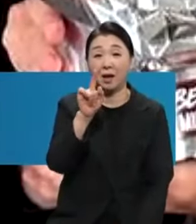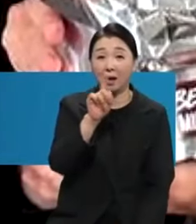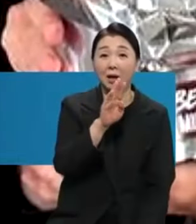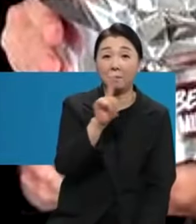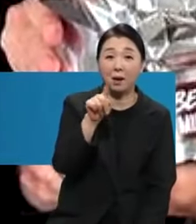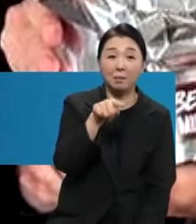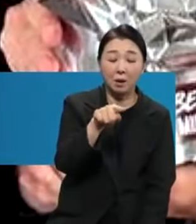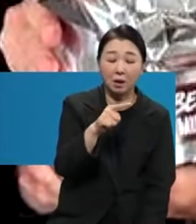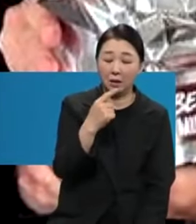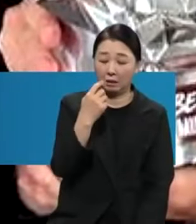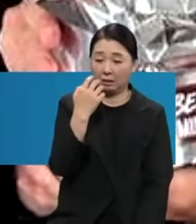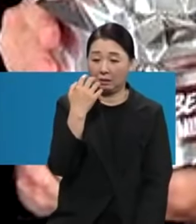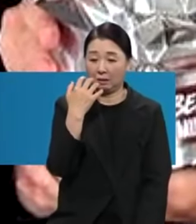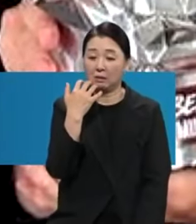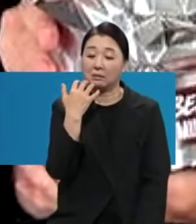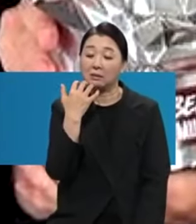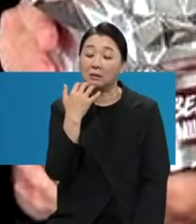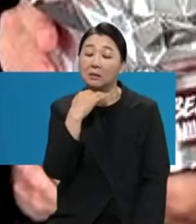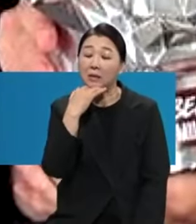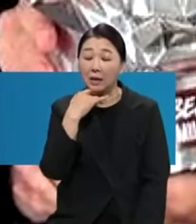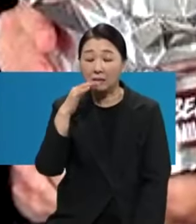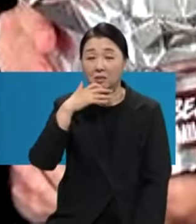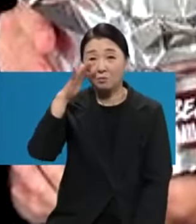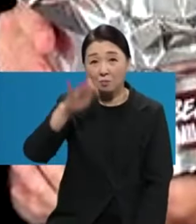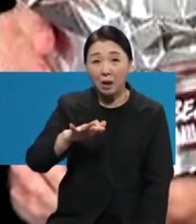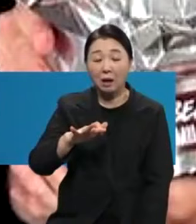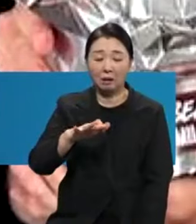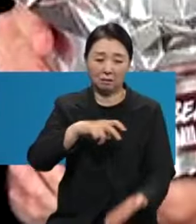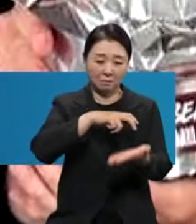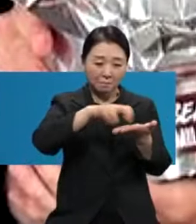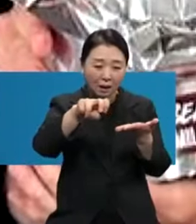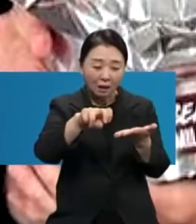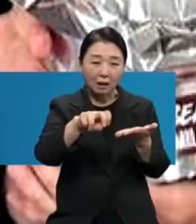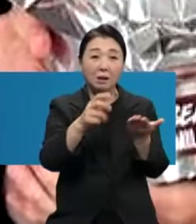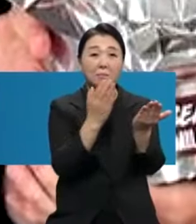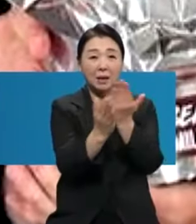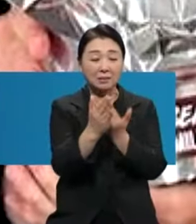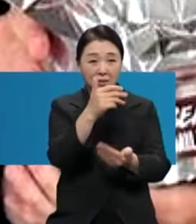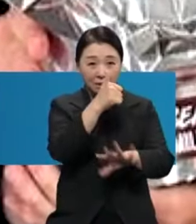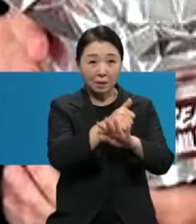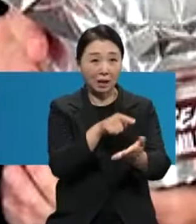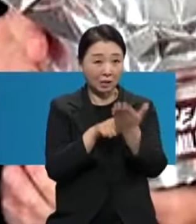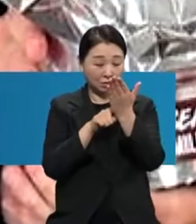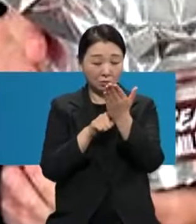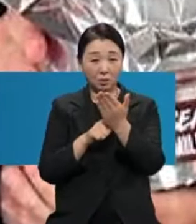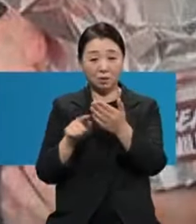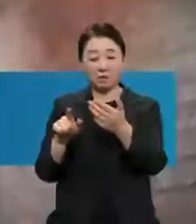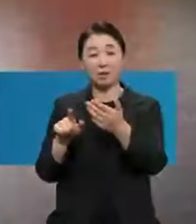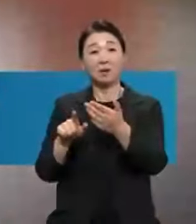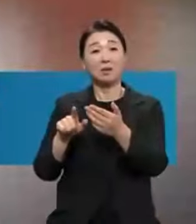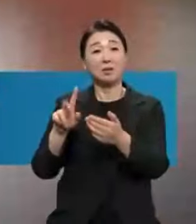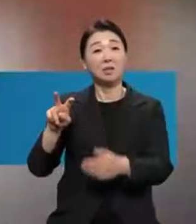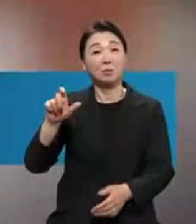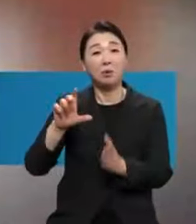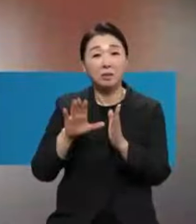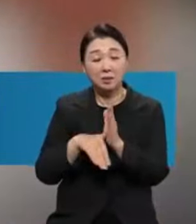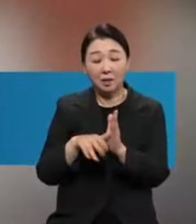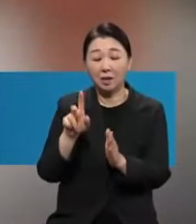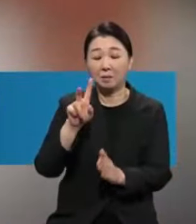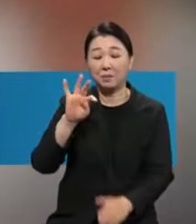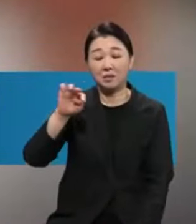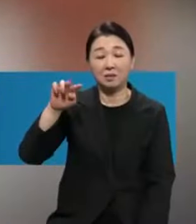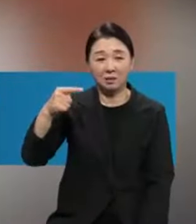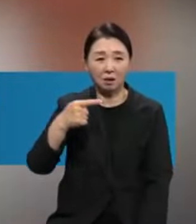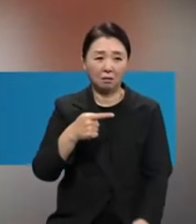타이슨이 미성년자에게 부적절한 메시지를 보냈다는 사실이 뒤늦게 알려졌고, 지난 25일 미스터비스트는 부적절한